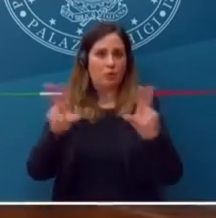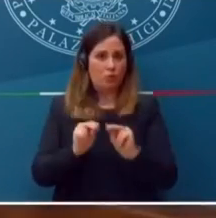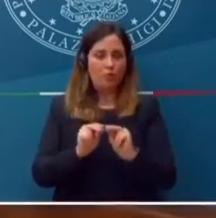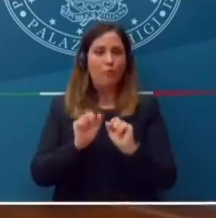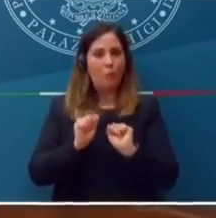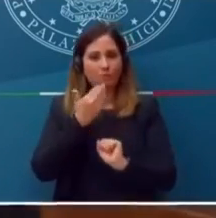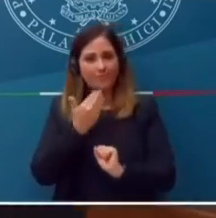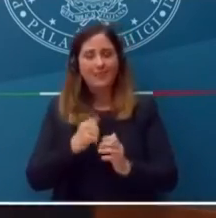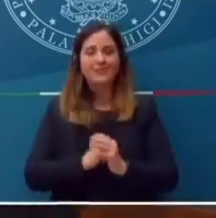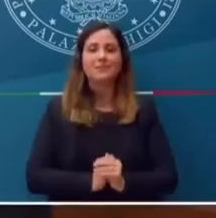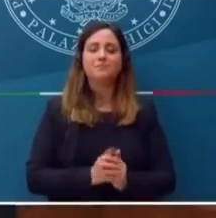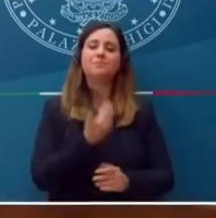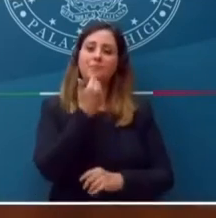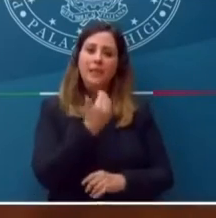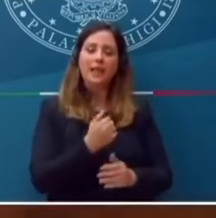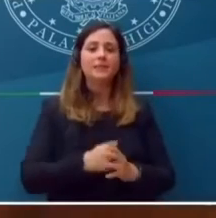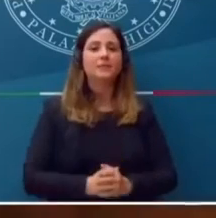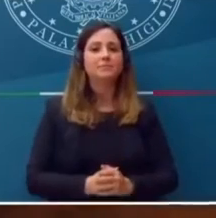Grazie.